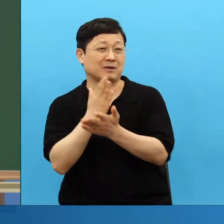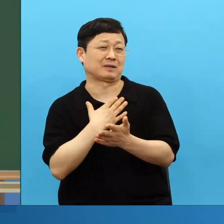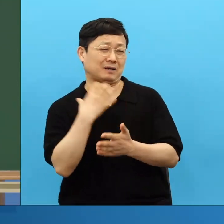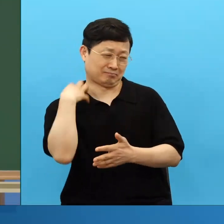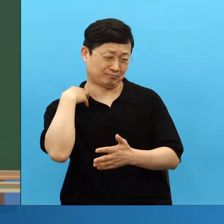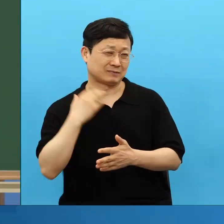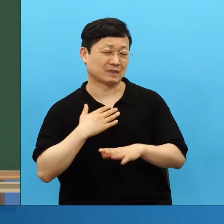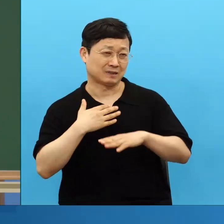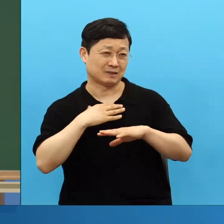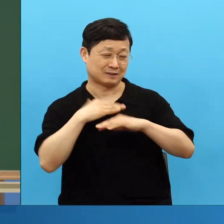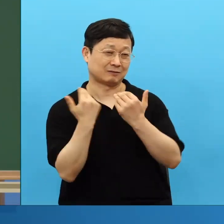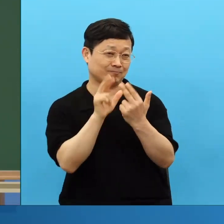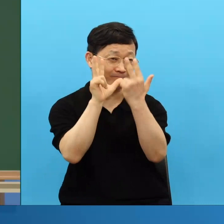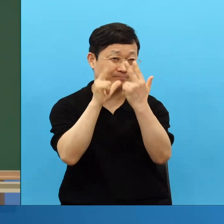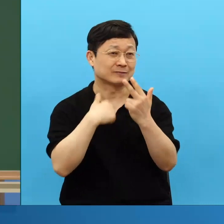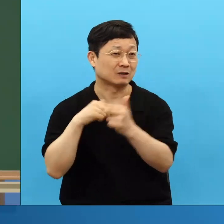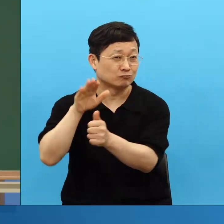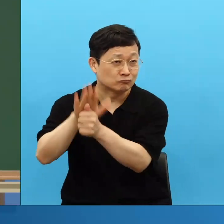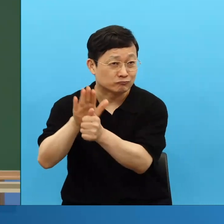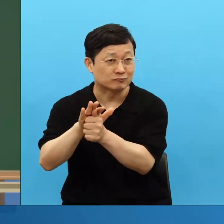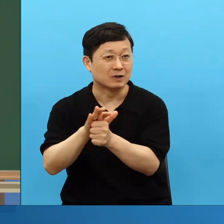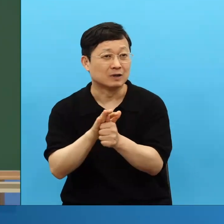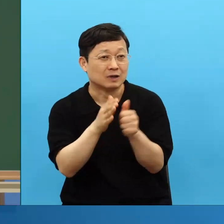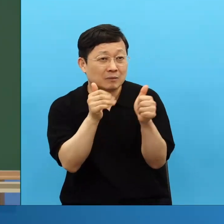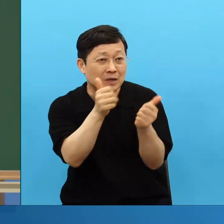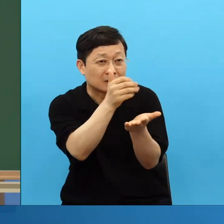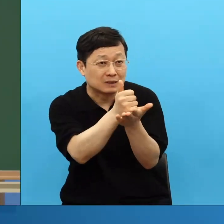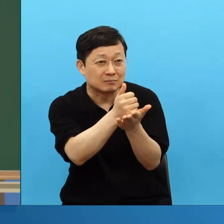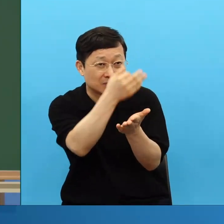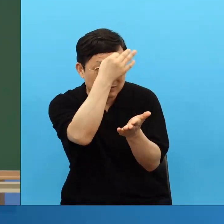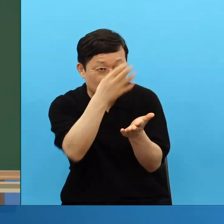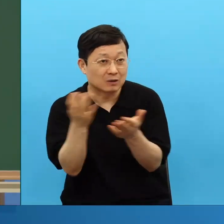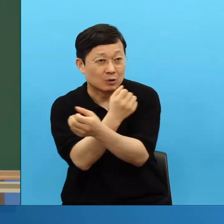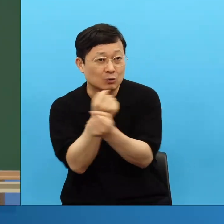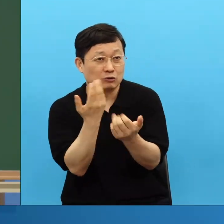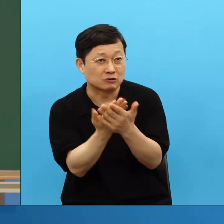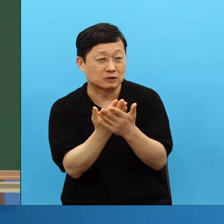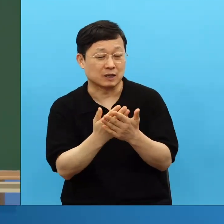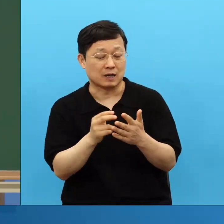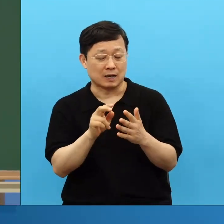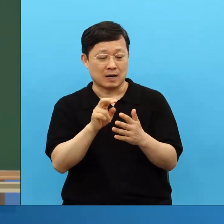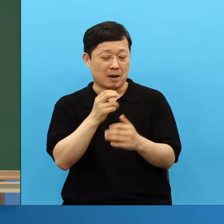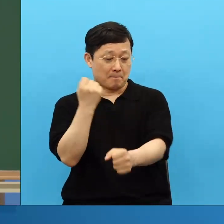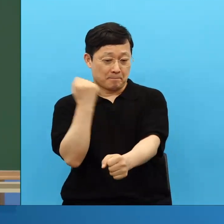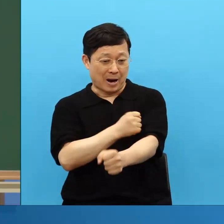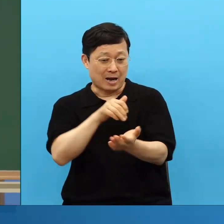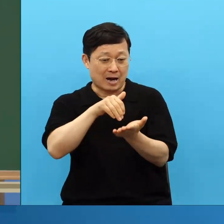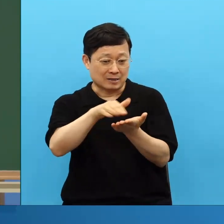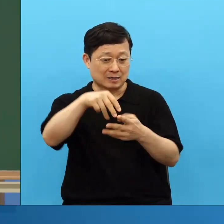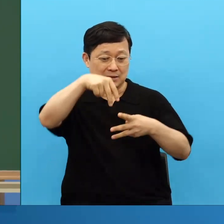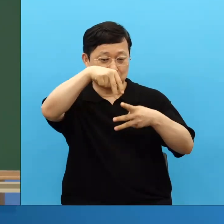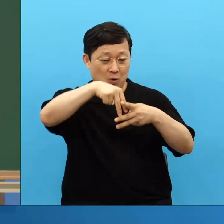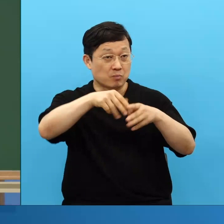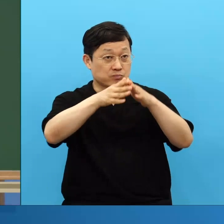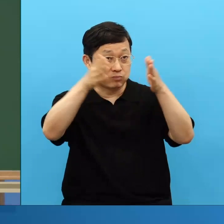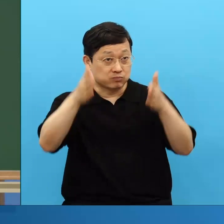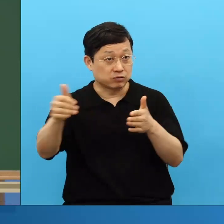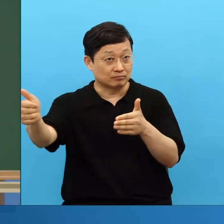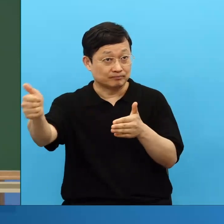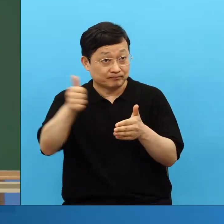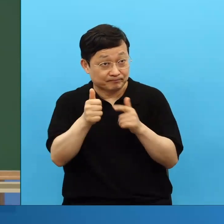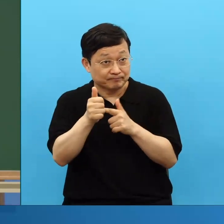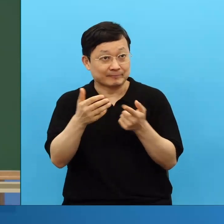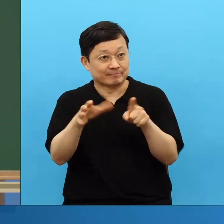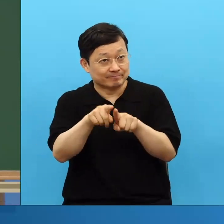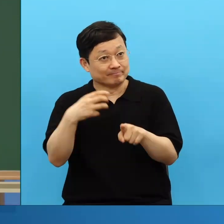친구를 돕겠습니다. 이 친구를 돕겠습니다. 마약 퇴치 운동 본부 이름으로. 그러니까 선처가 돼서 나왔는데 이